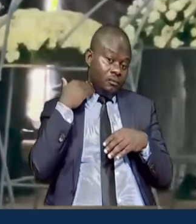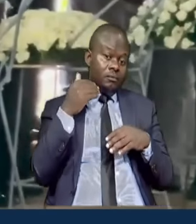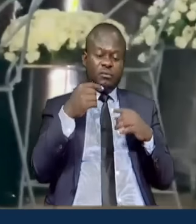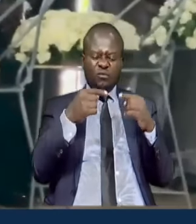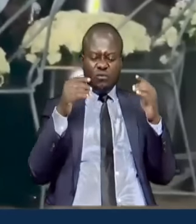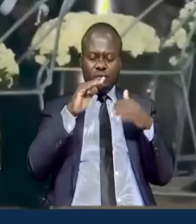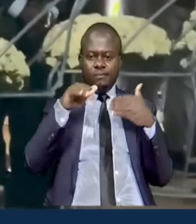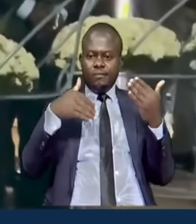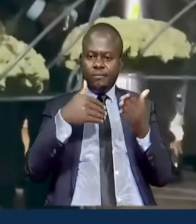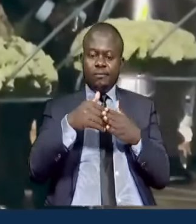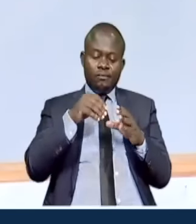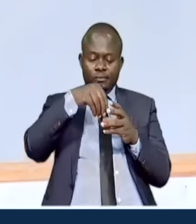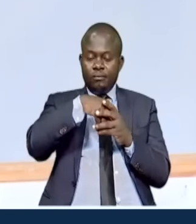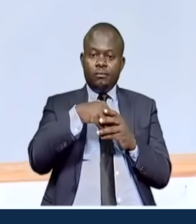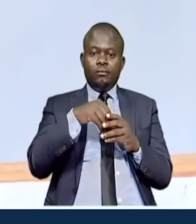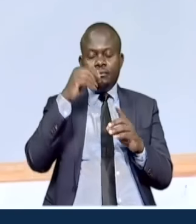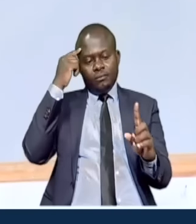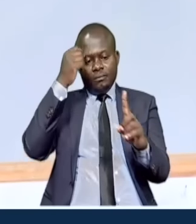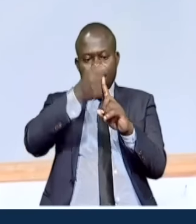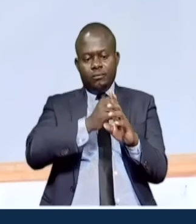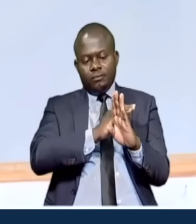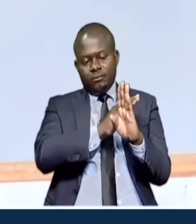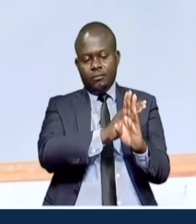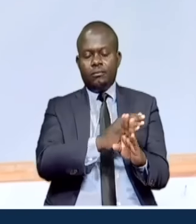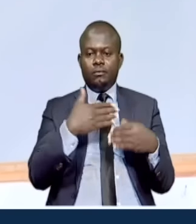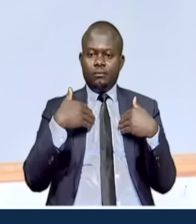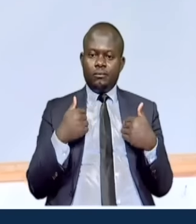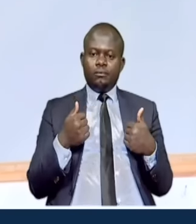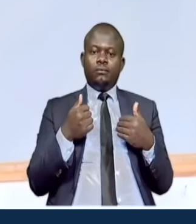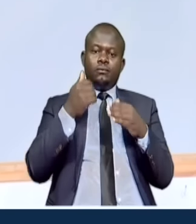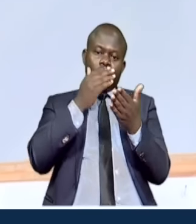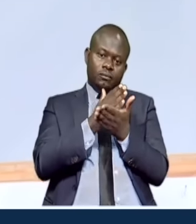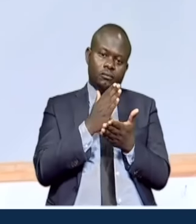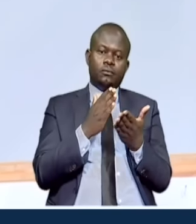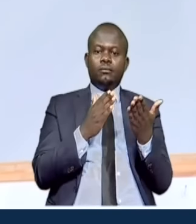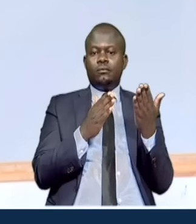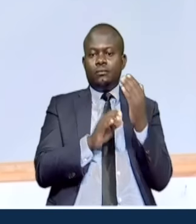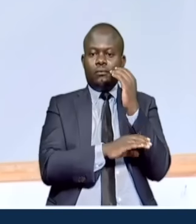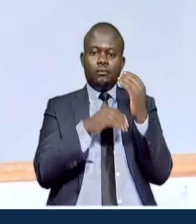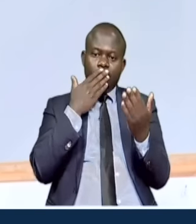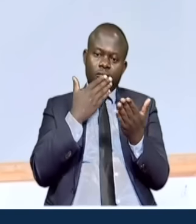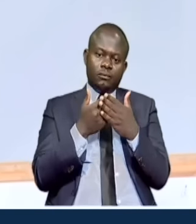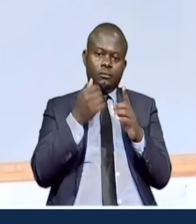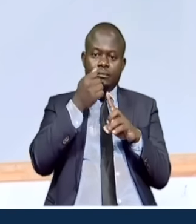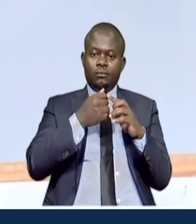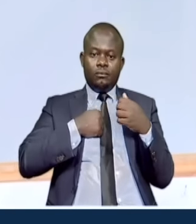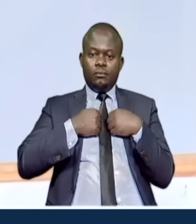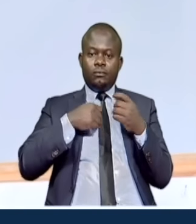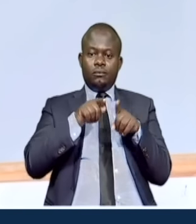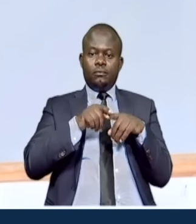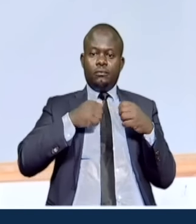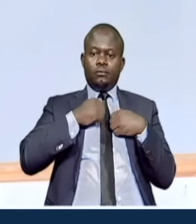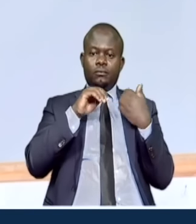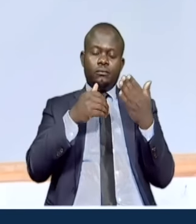gihe muzaharanire kurengera ubuzima, muzaharanire ukuri, muzaharanire igihugu cyiza, muzarwanire u Rwanda nk'abanyarwanda.